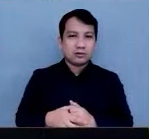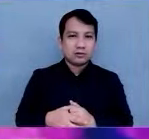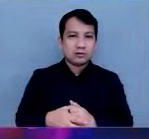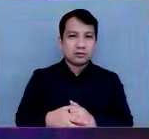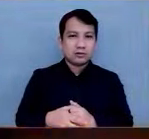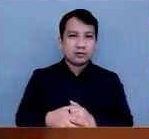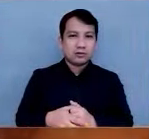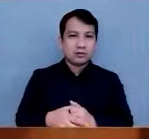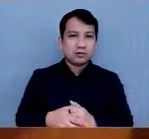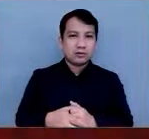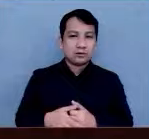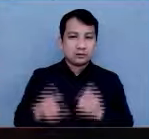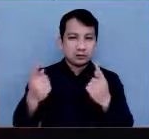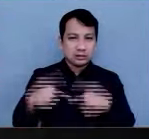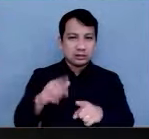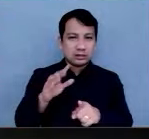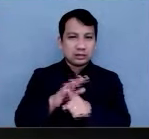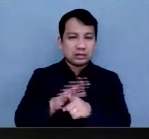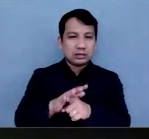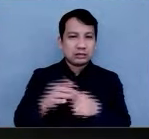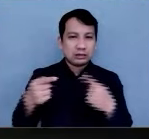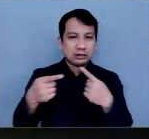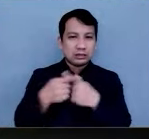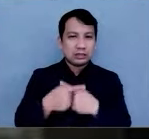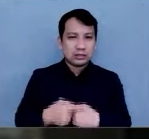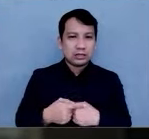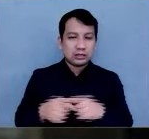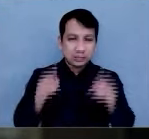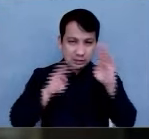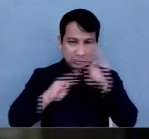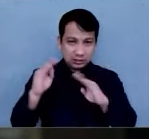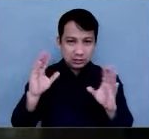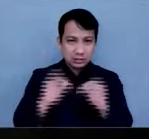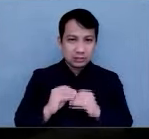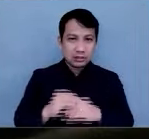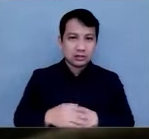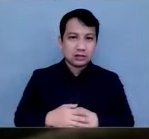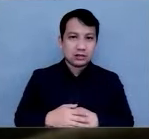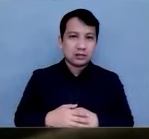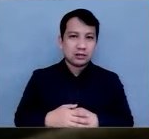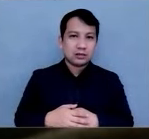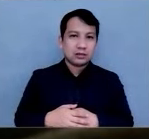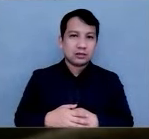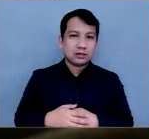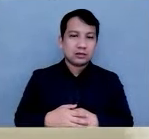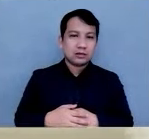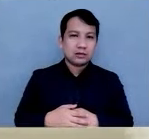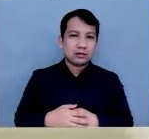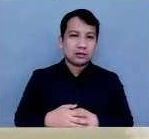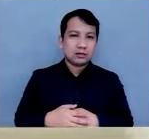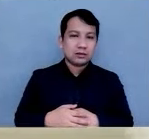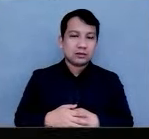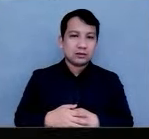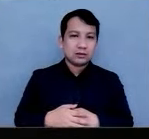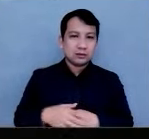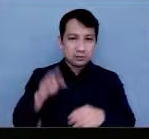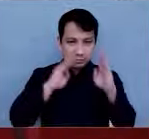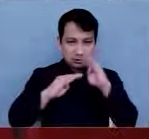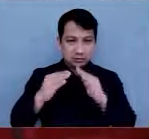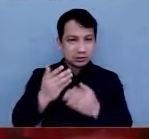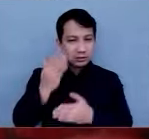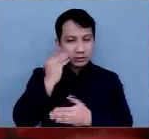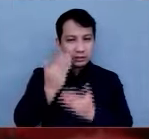Kakibat din ng kasikatan ang kontrobersya at problema. Yung problema, hindi namin alam kung paano siya haharapin.